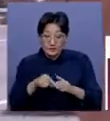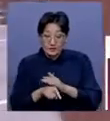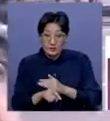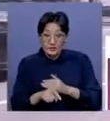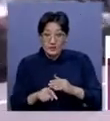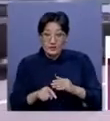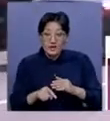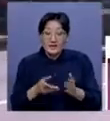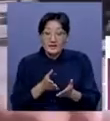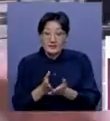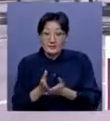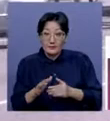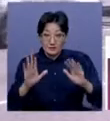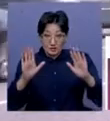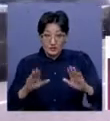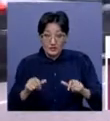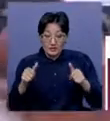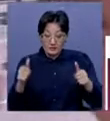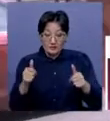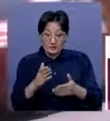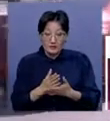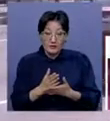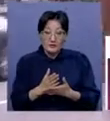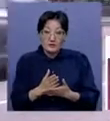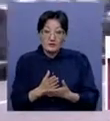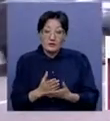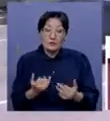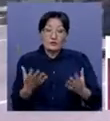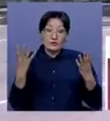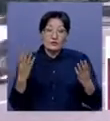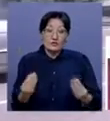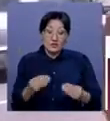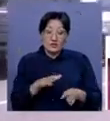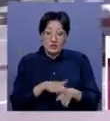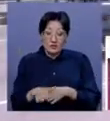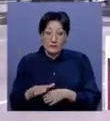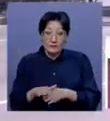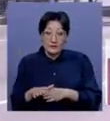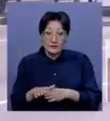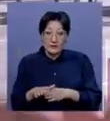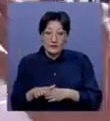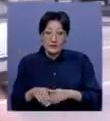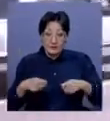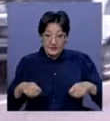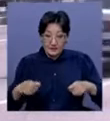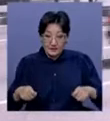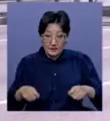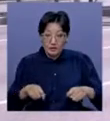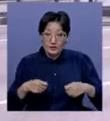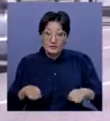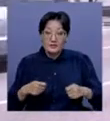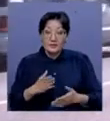алды, кіреберісіне іліп жатырмыз. Жаңағы бүгінгі таңда істеп отқан базарлар бар,